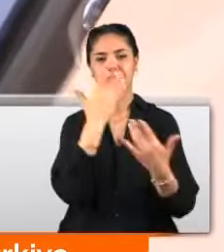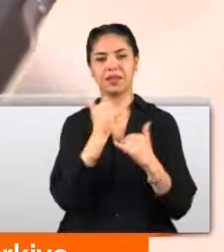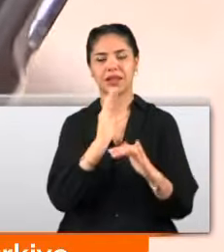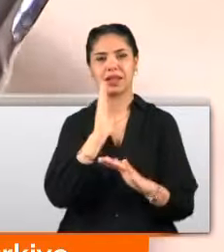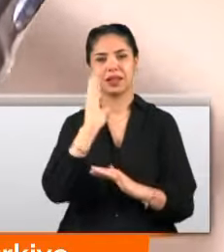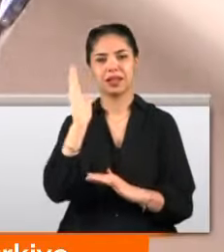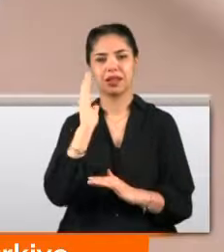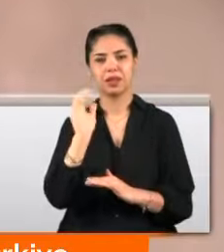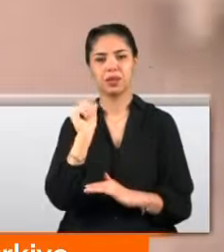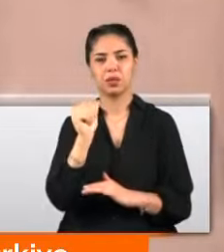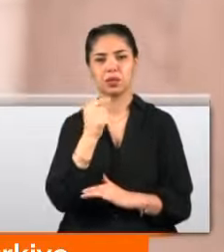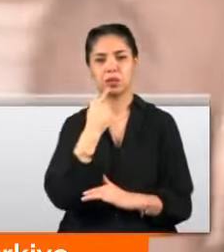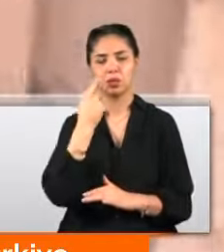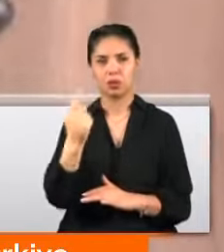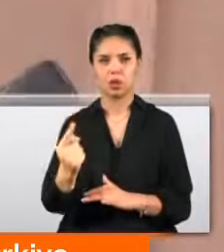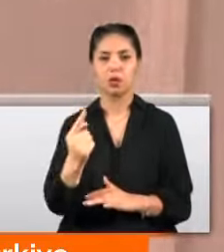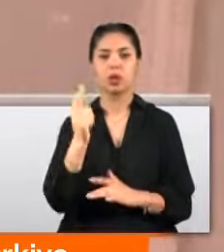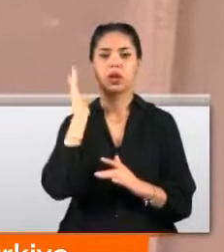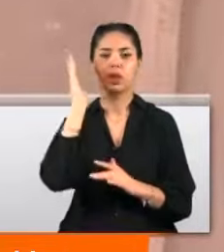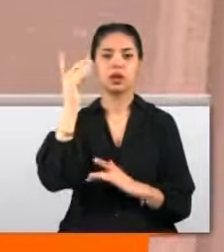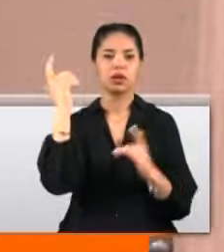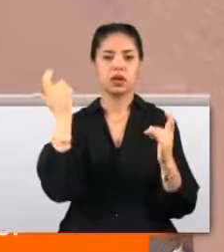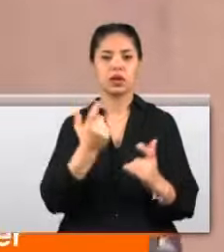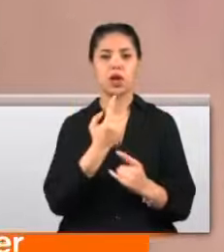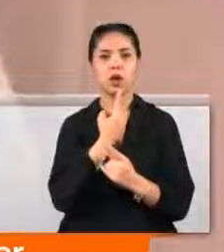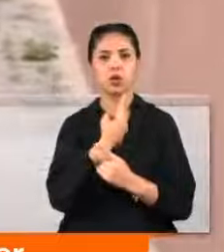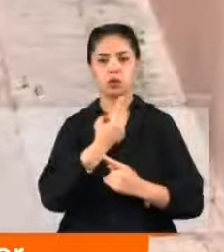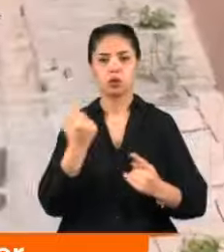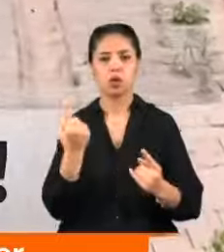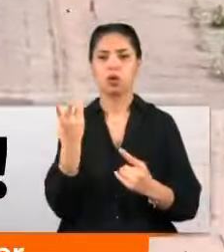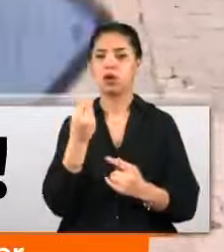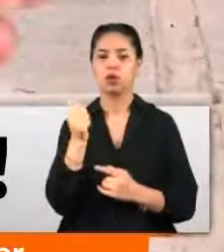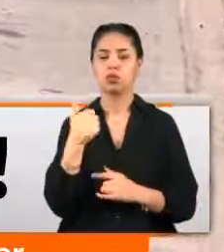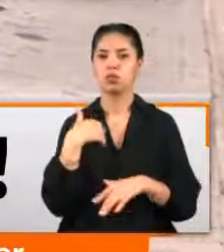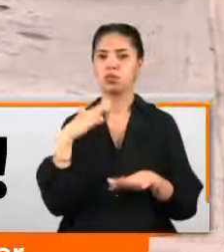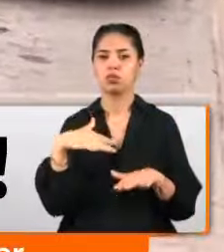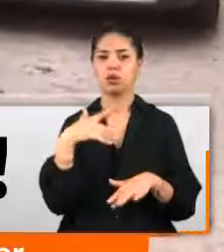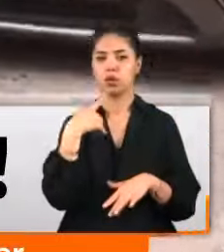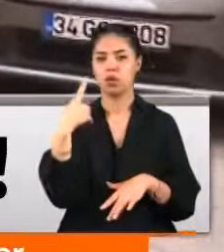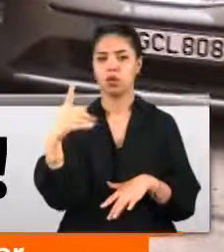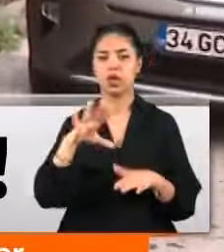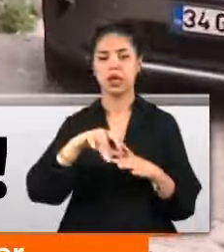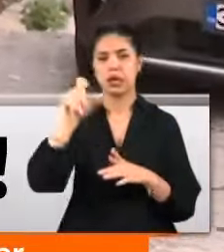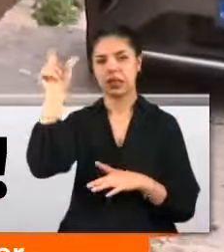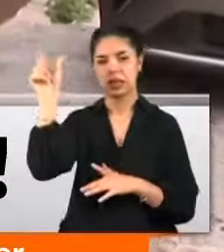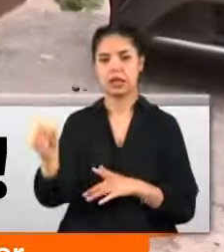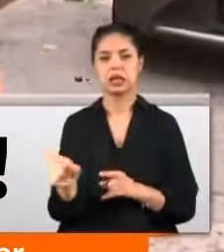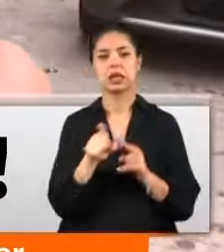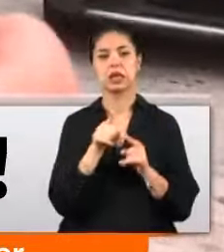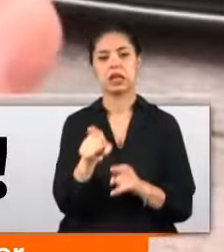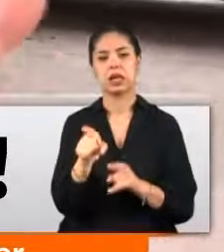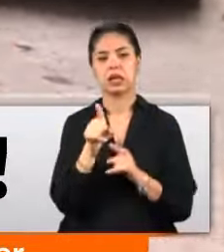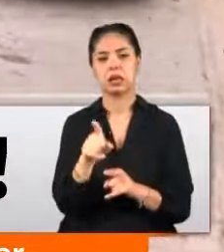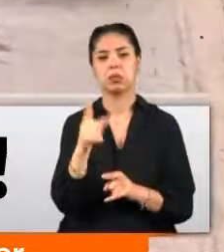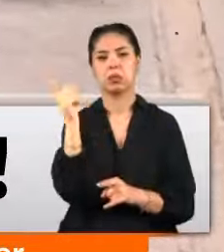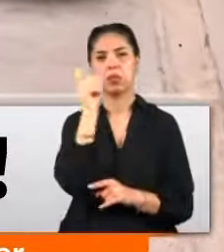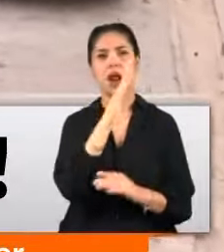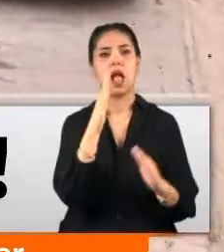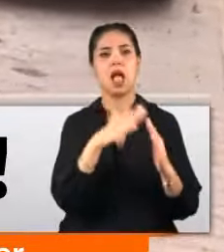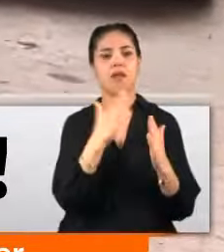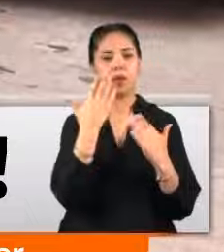gideceğimiz günü söylüyoruz gideceğimiz yeri söylüyoruz ne kadar kalacağımızı da söylüyoruz Tabii hırsız buradan takip ediyor Bir ay evde